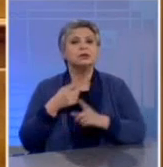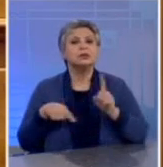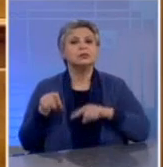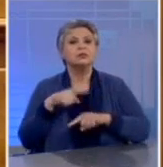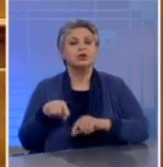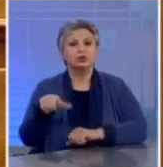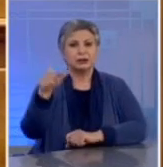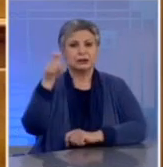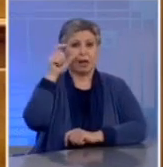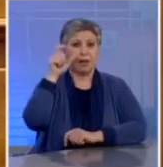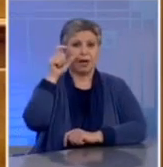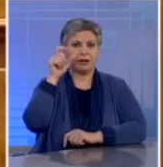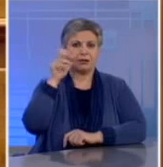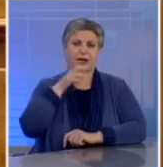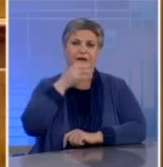Σαμαρά.